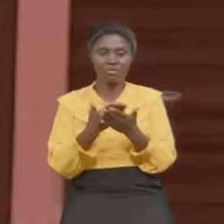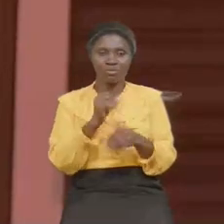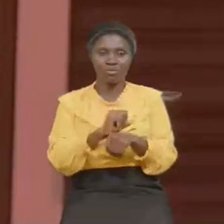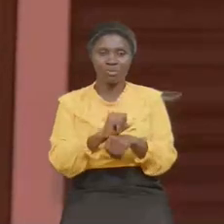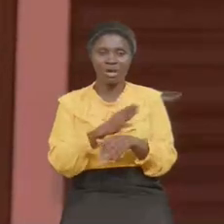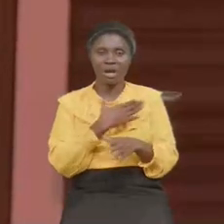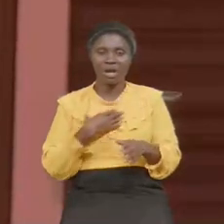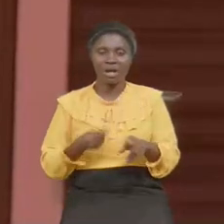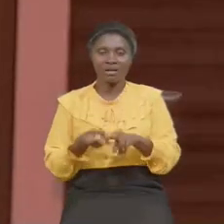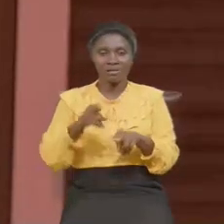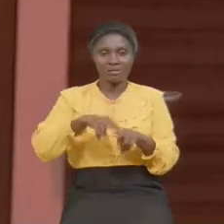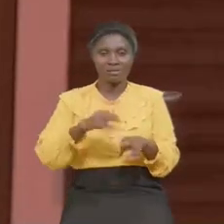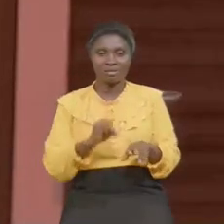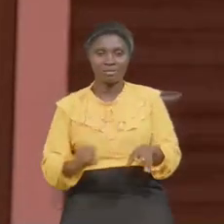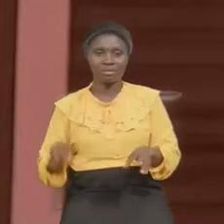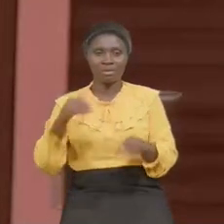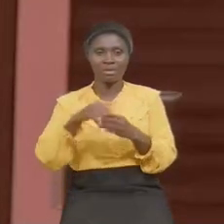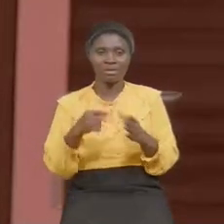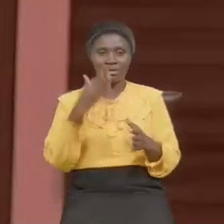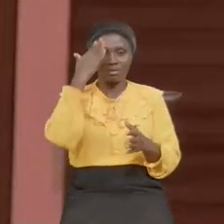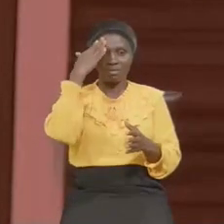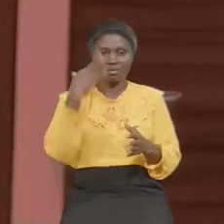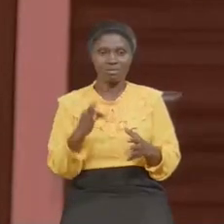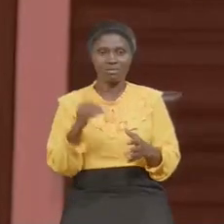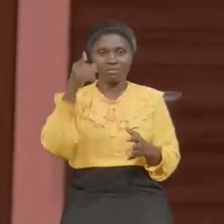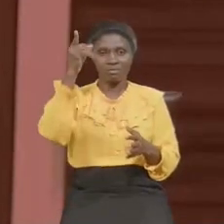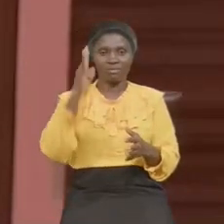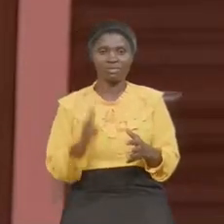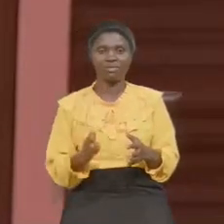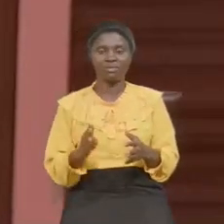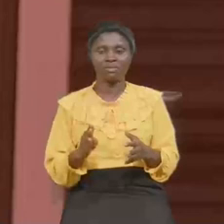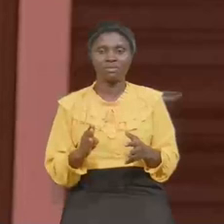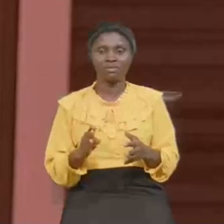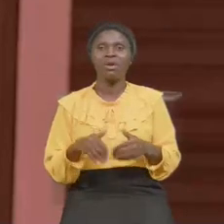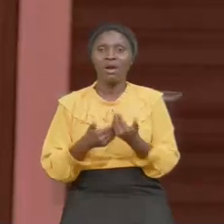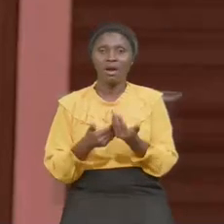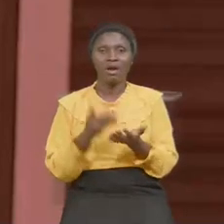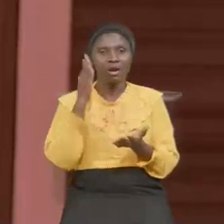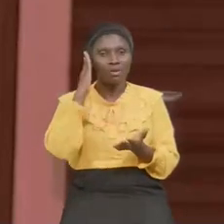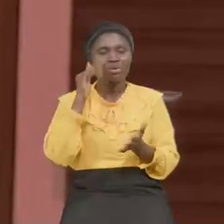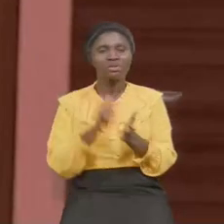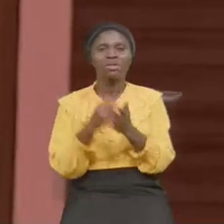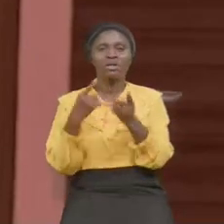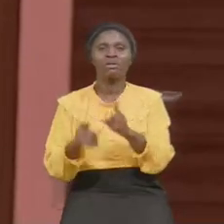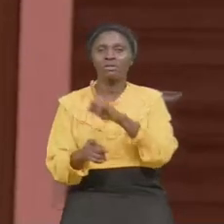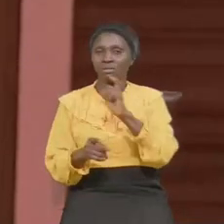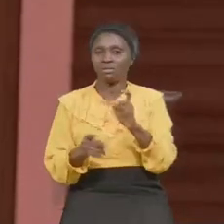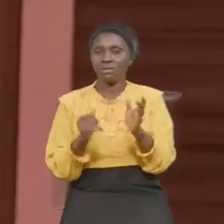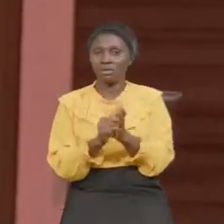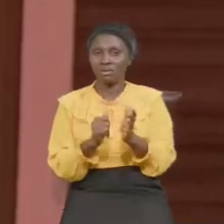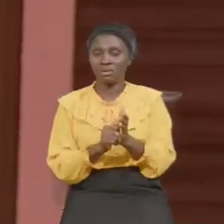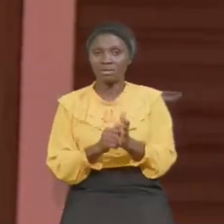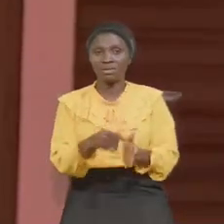croissant par la connaissance de Dieu. Comment cela se passe? Ils sont venus à un